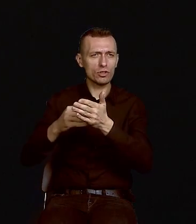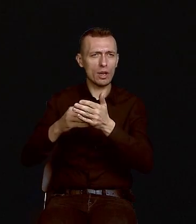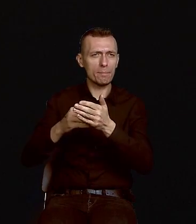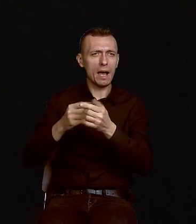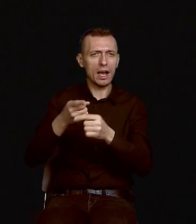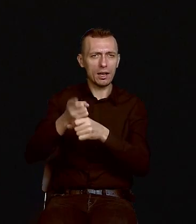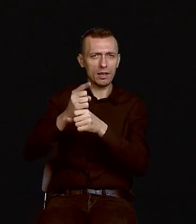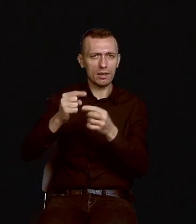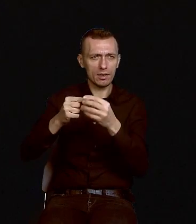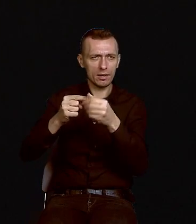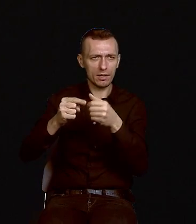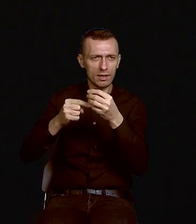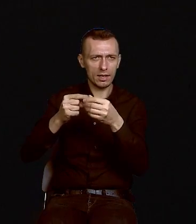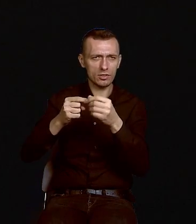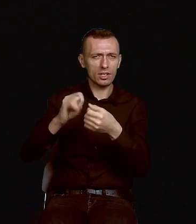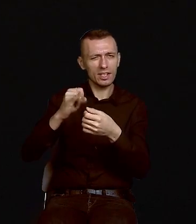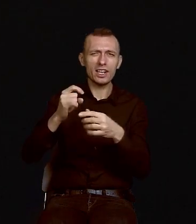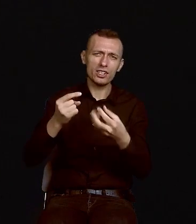tak? Pewnie, że tak.